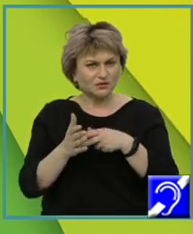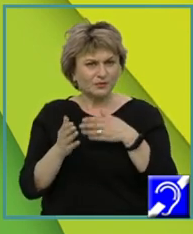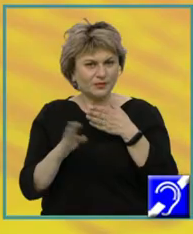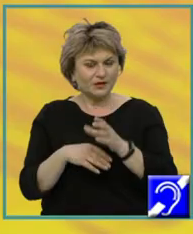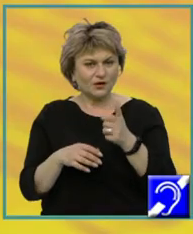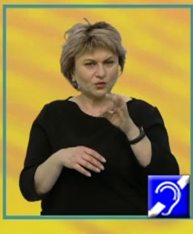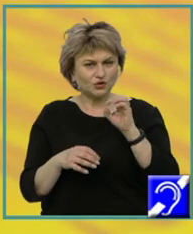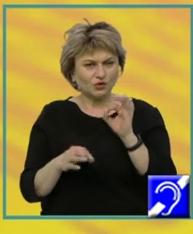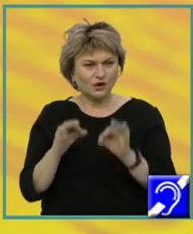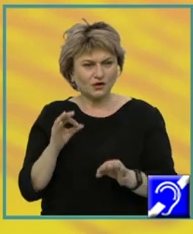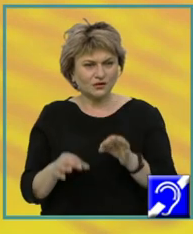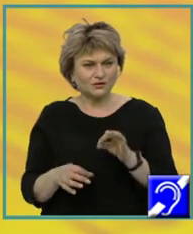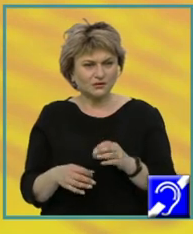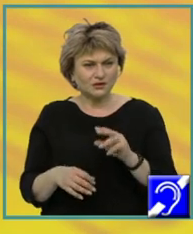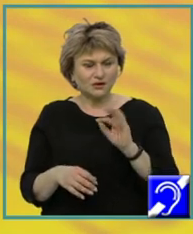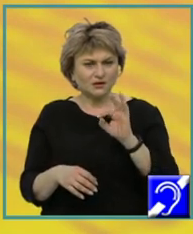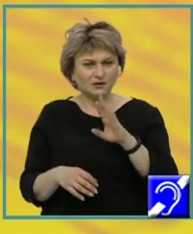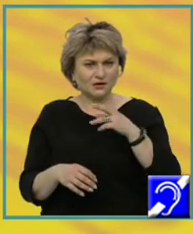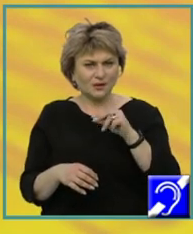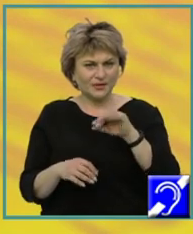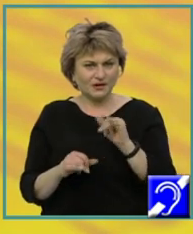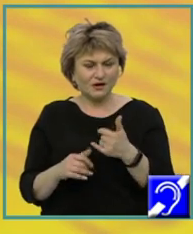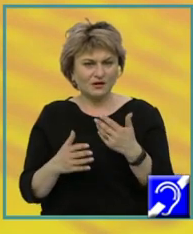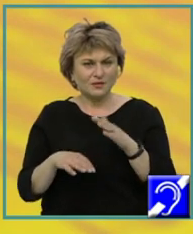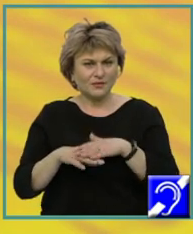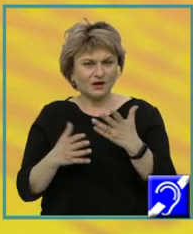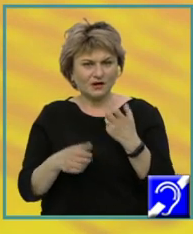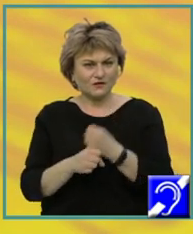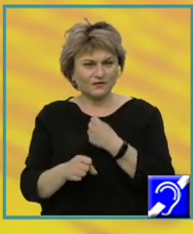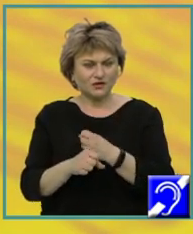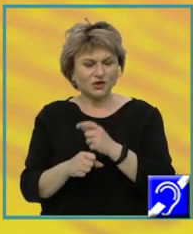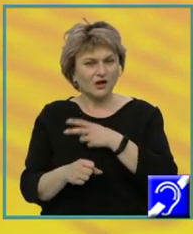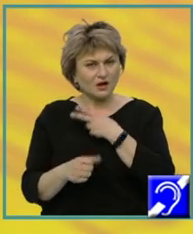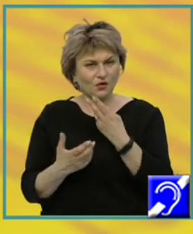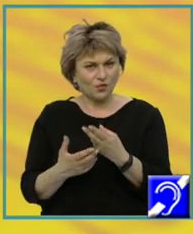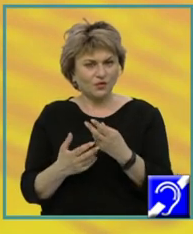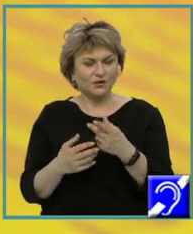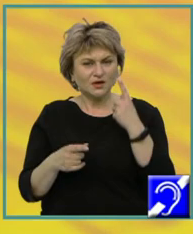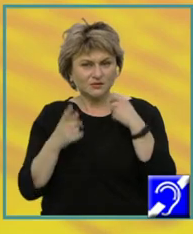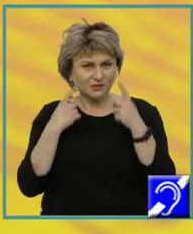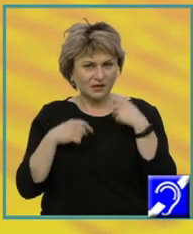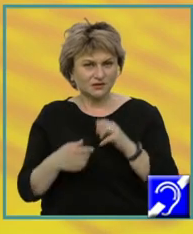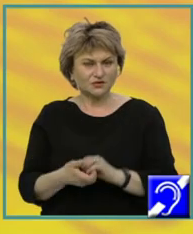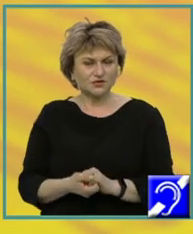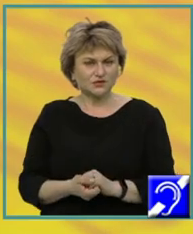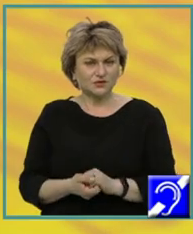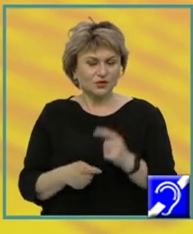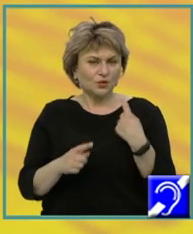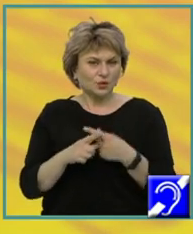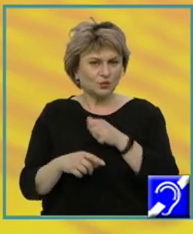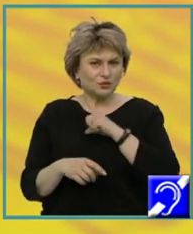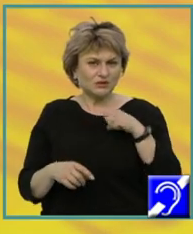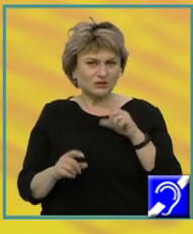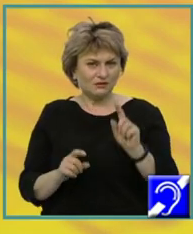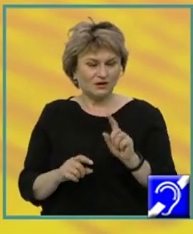analiză terapia pe care o face eroul experimentator cu sine